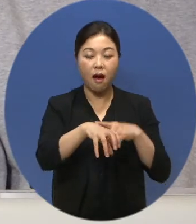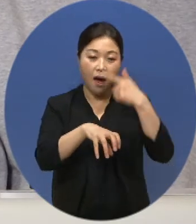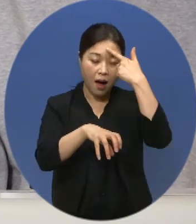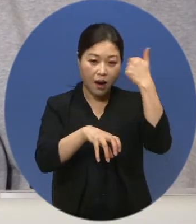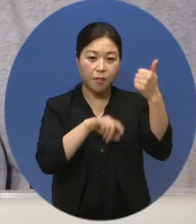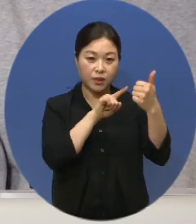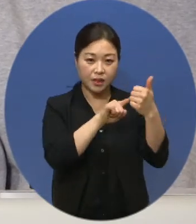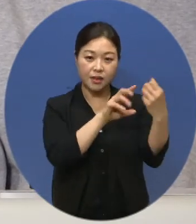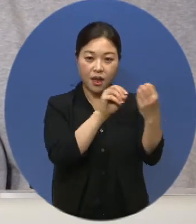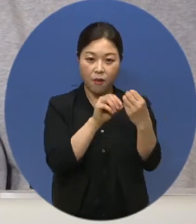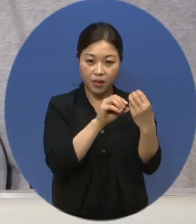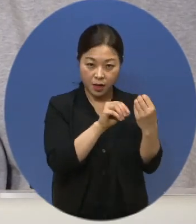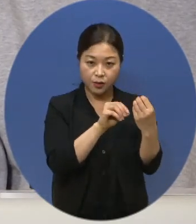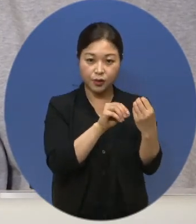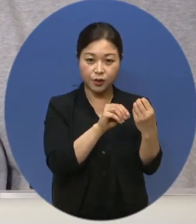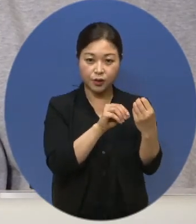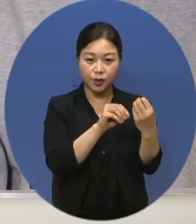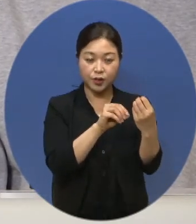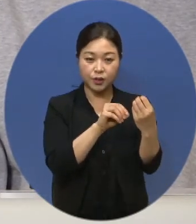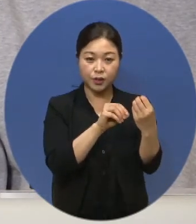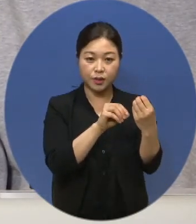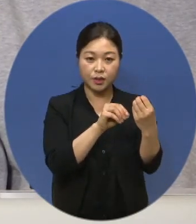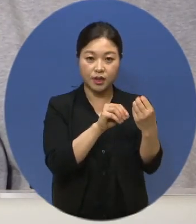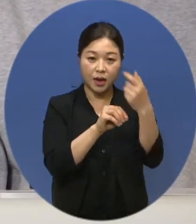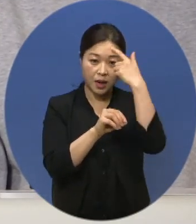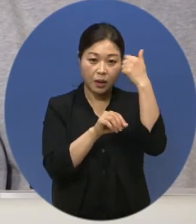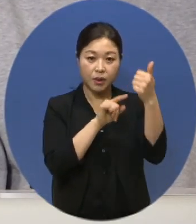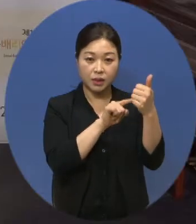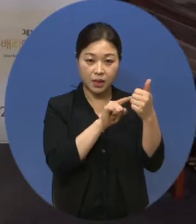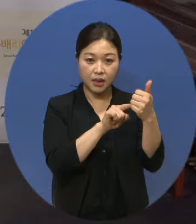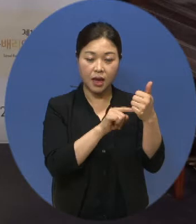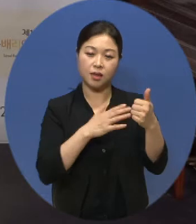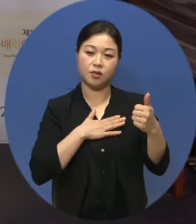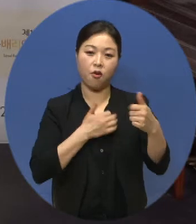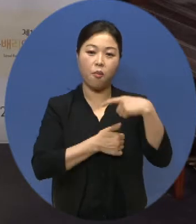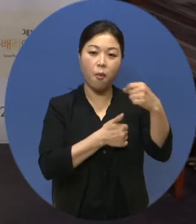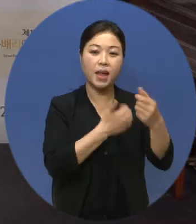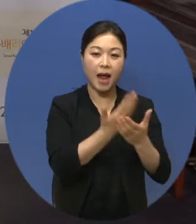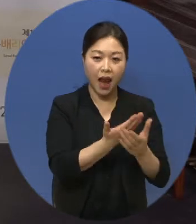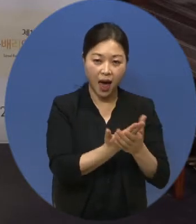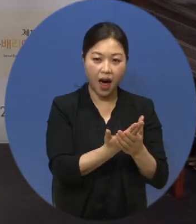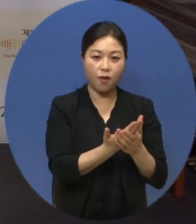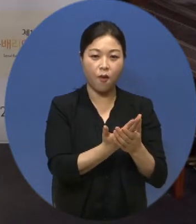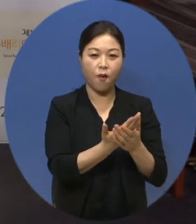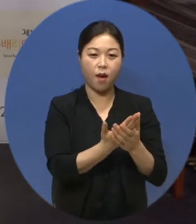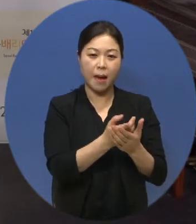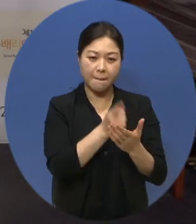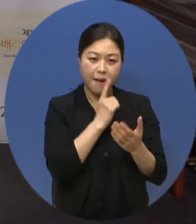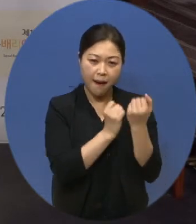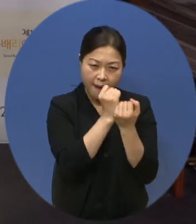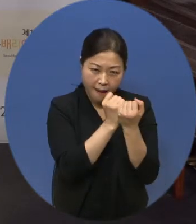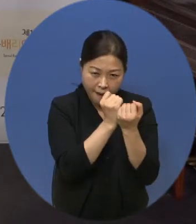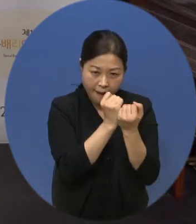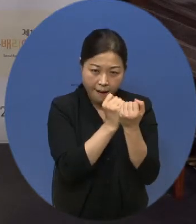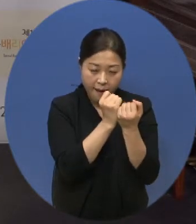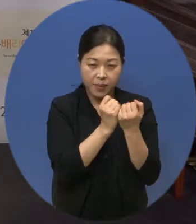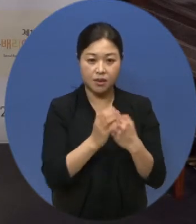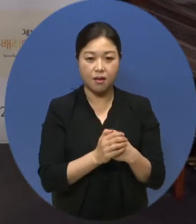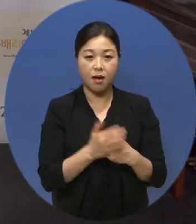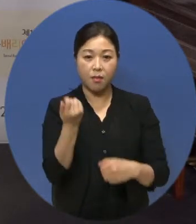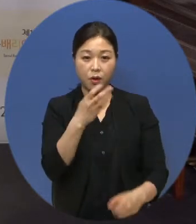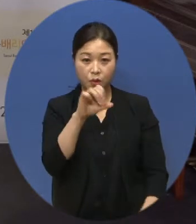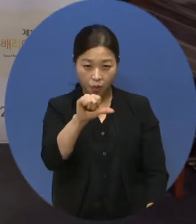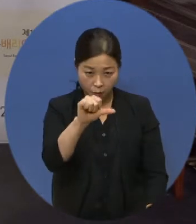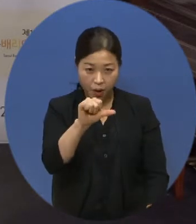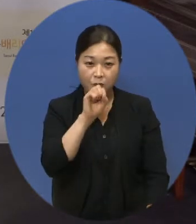할아버지랑 이야기 나누는 아, 할아버지한테 그 저희 뽑아달라고 설득을 하지만 예, 예. 어, 기호 5번이라고